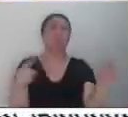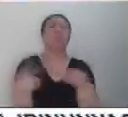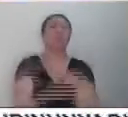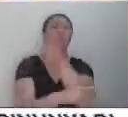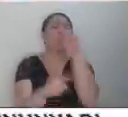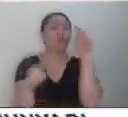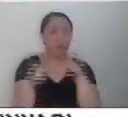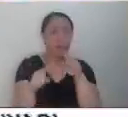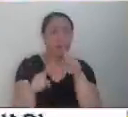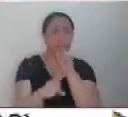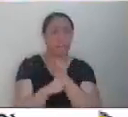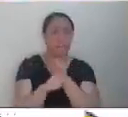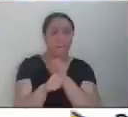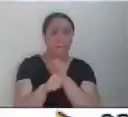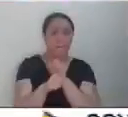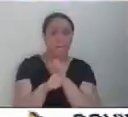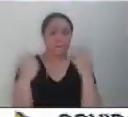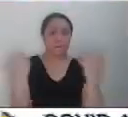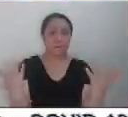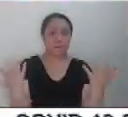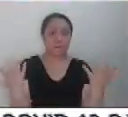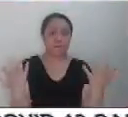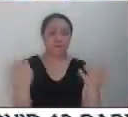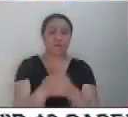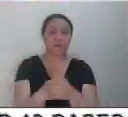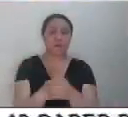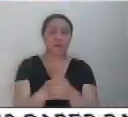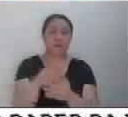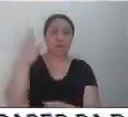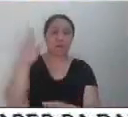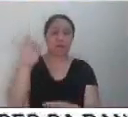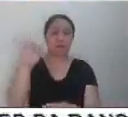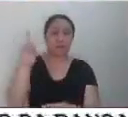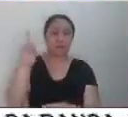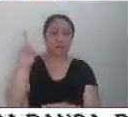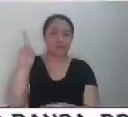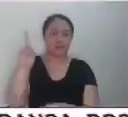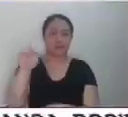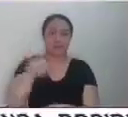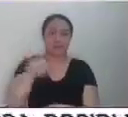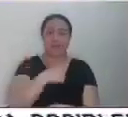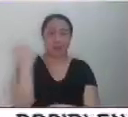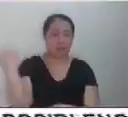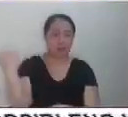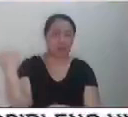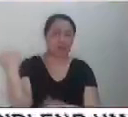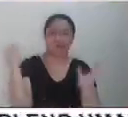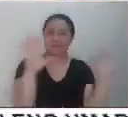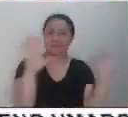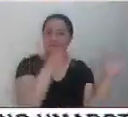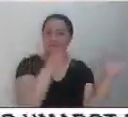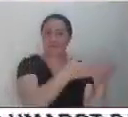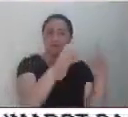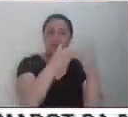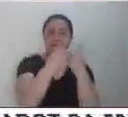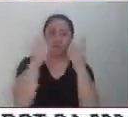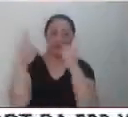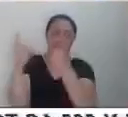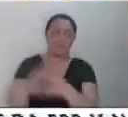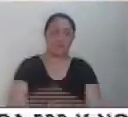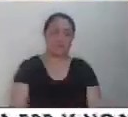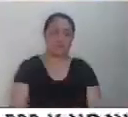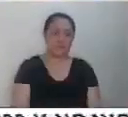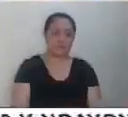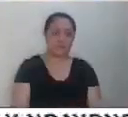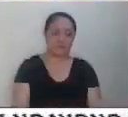pinaka-urgent po, ito po yung kinakailangan, makapag-comply na tayo na cashless na po yung transactions natin magmula December 1. So